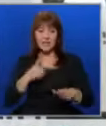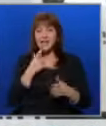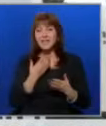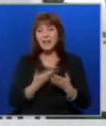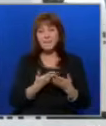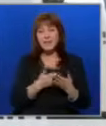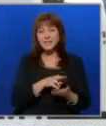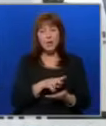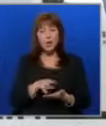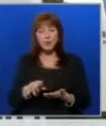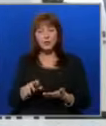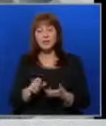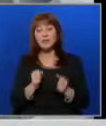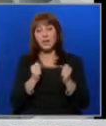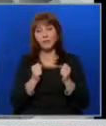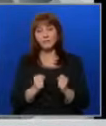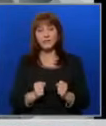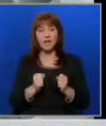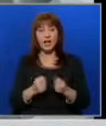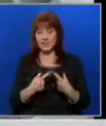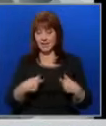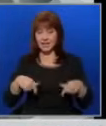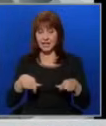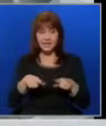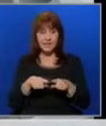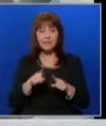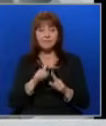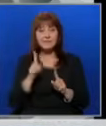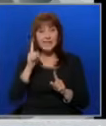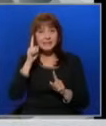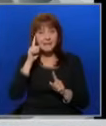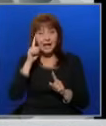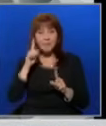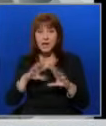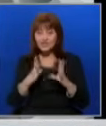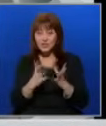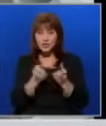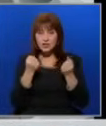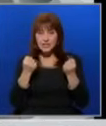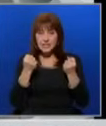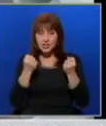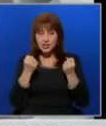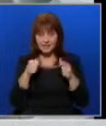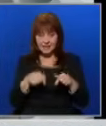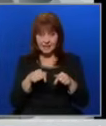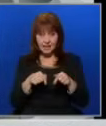близките остава само да чакат. Ние всъщност дори не знаеме дали всичките са живи и